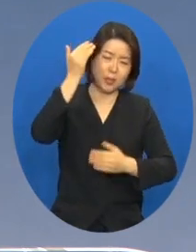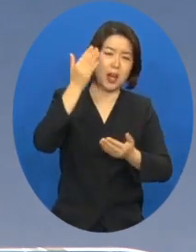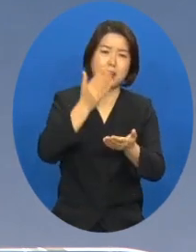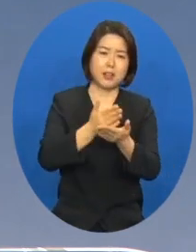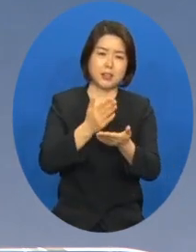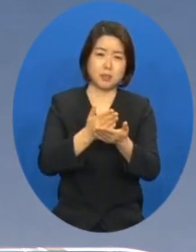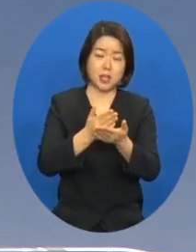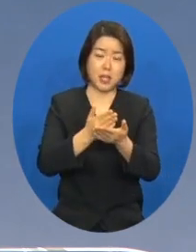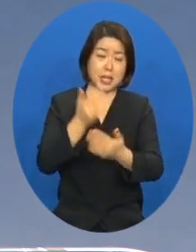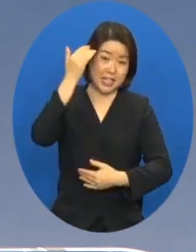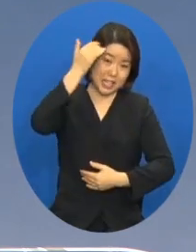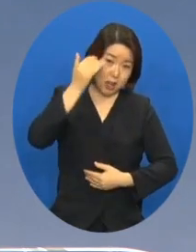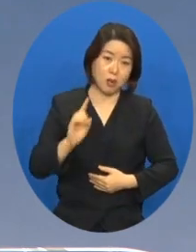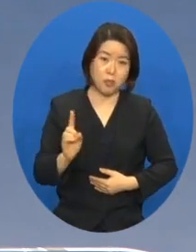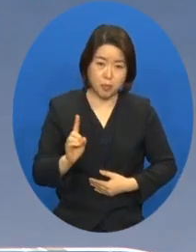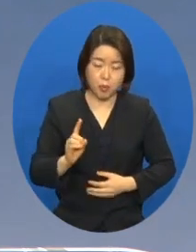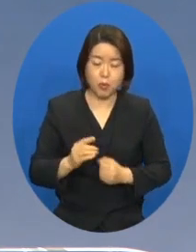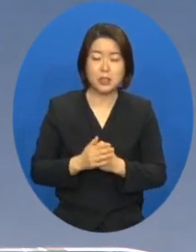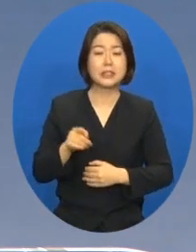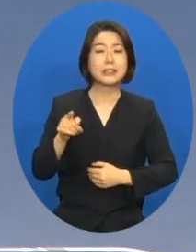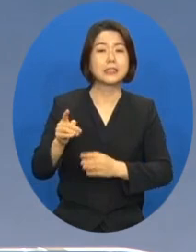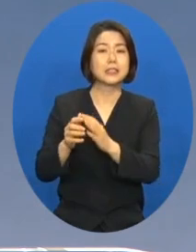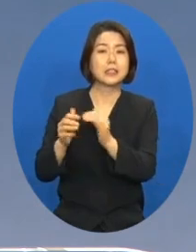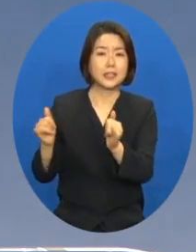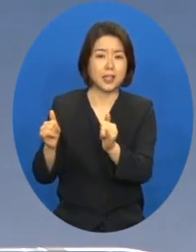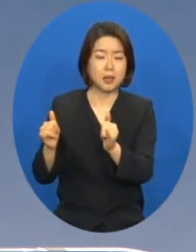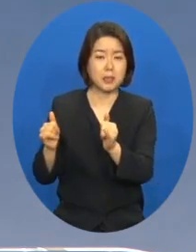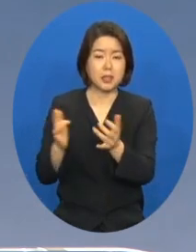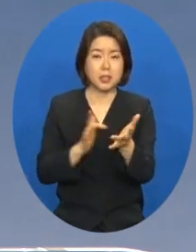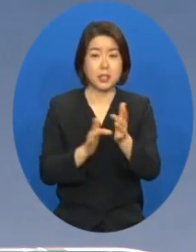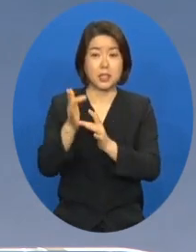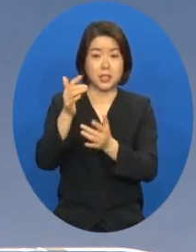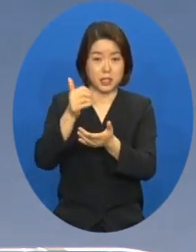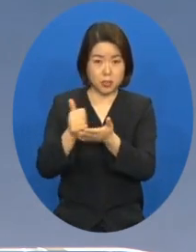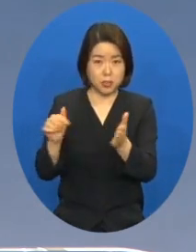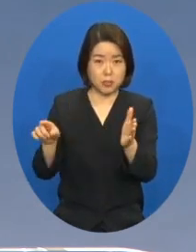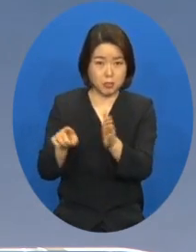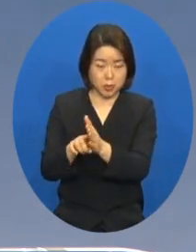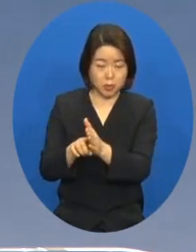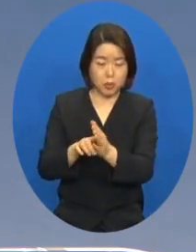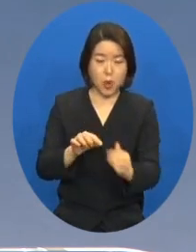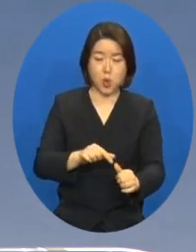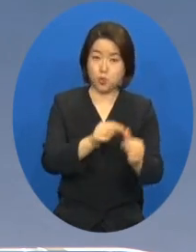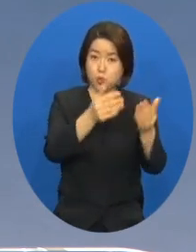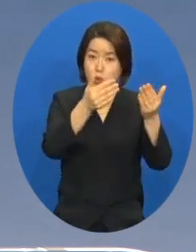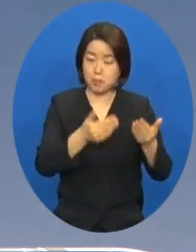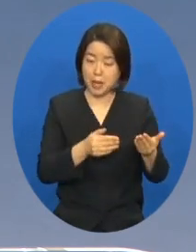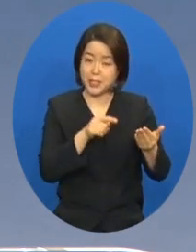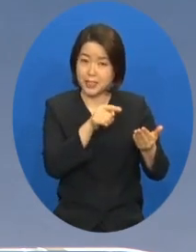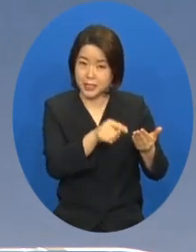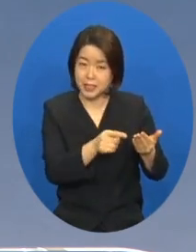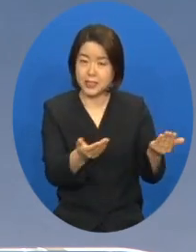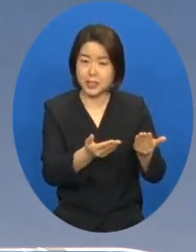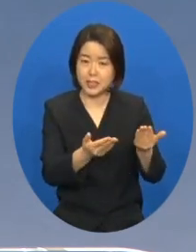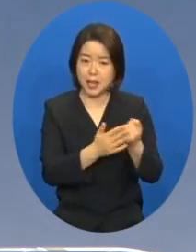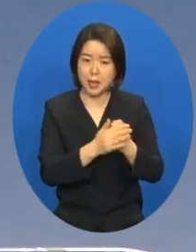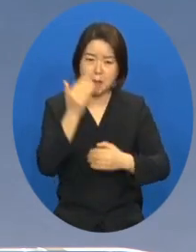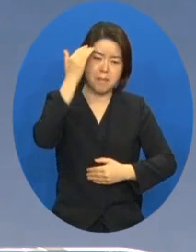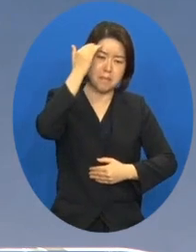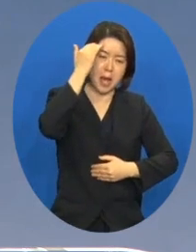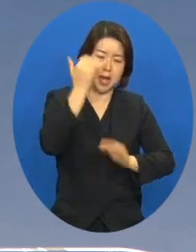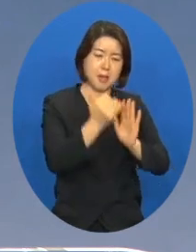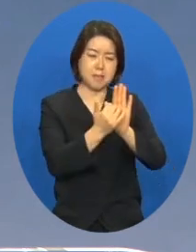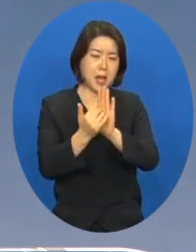여기서 걸림돌이라는 말은 그 사람이 예수님을 믿고 구원받는데 장애가 되지